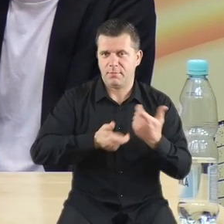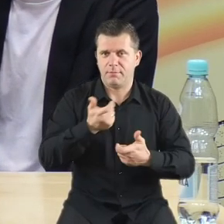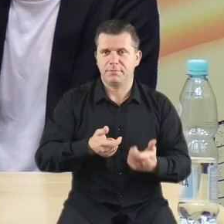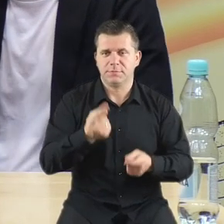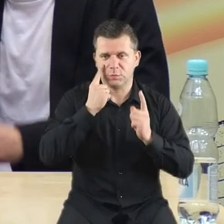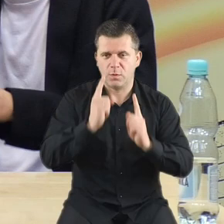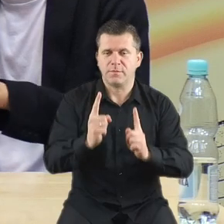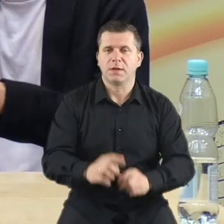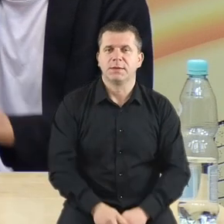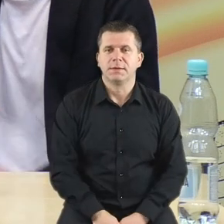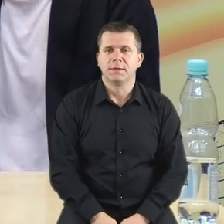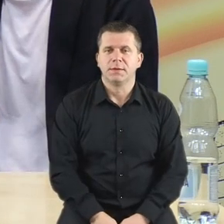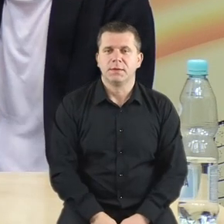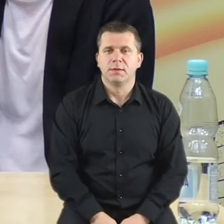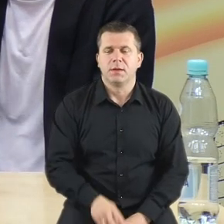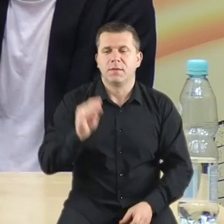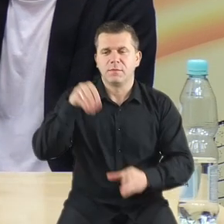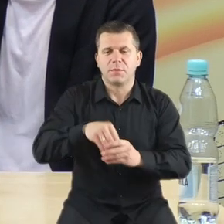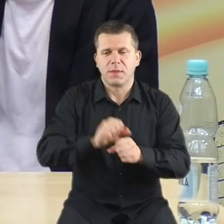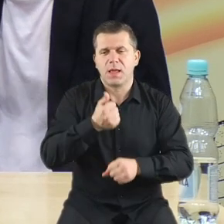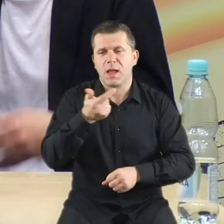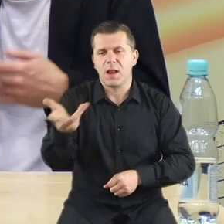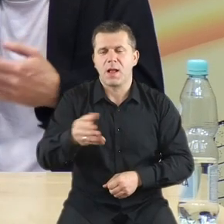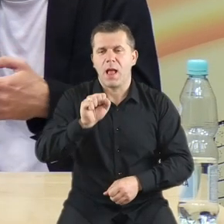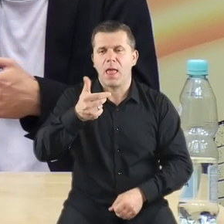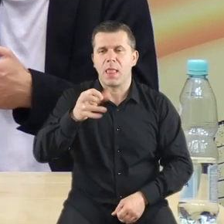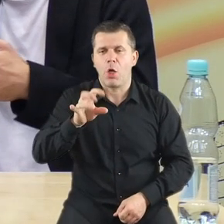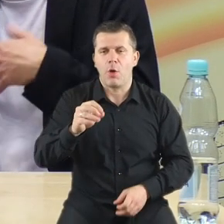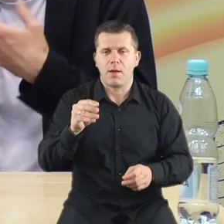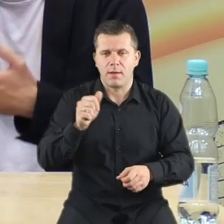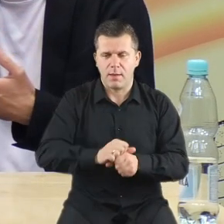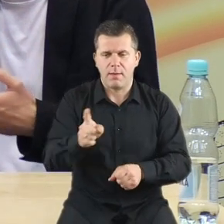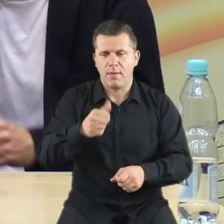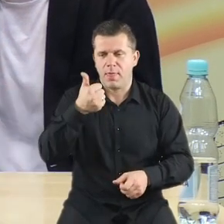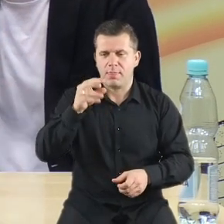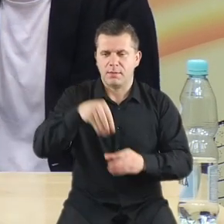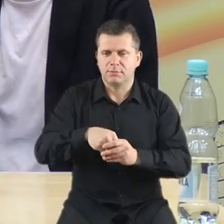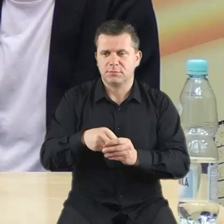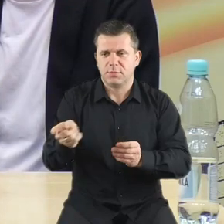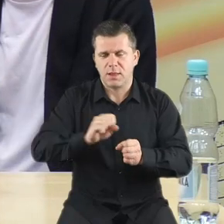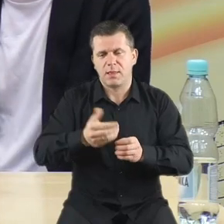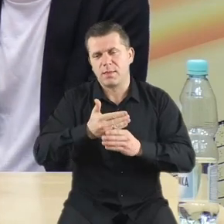tak. Tam jest parę takich analogii. To jest jedna z nich. Ten wątek zostaje rozwinięty w Stramerze.